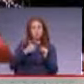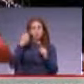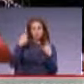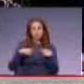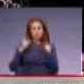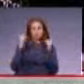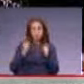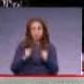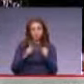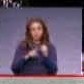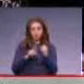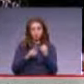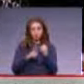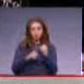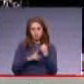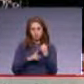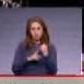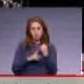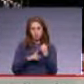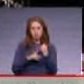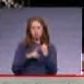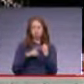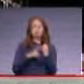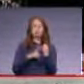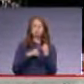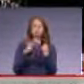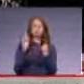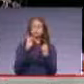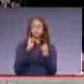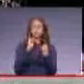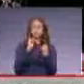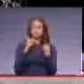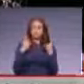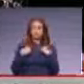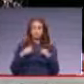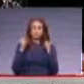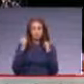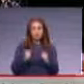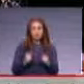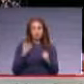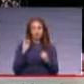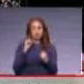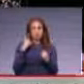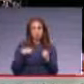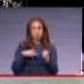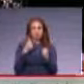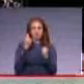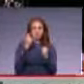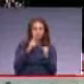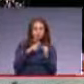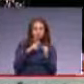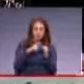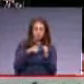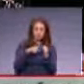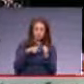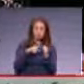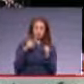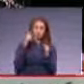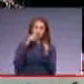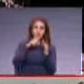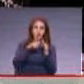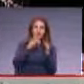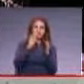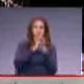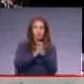المال اللي بيساعدني على الـ على الـ على اني ابقى، والحبايب والاصحاب، الواحد ما يقدرش يعيش